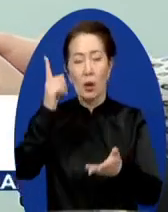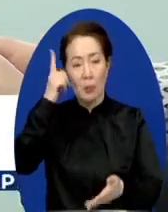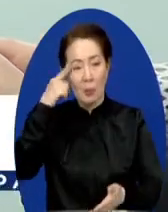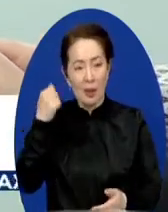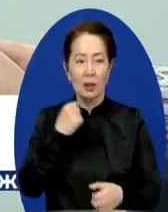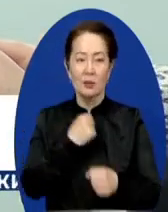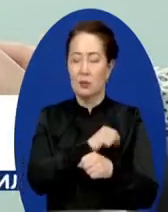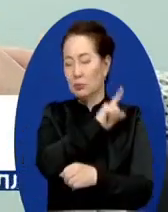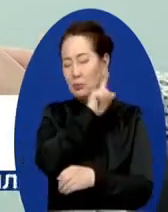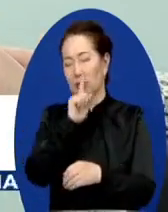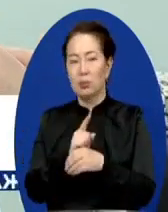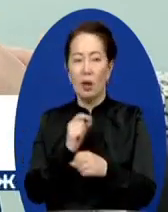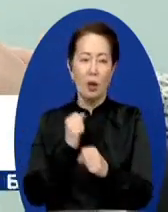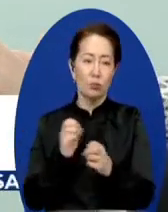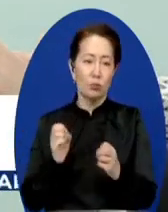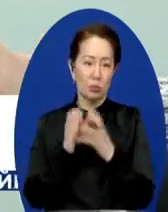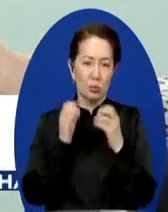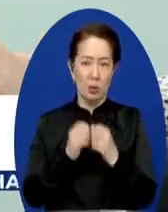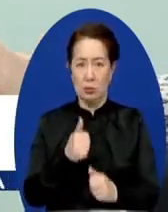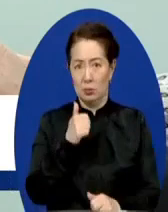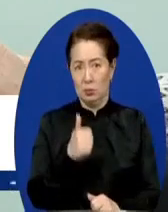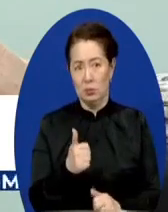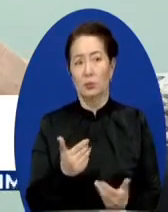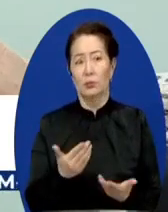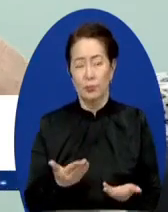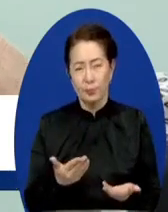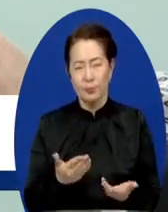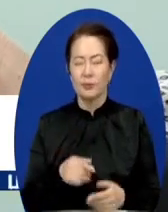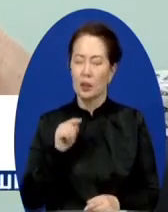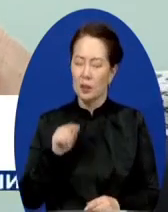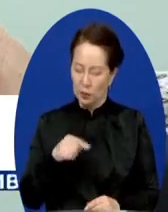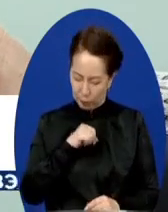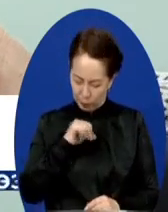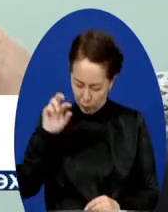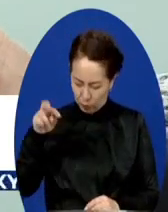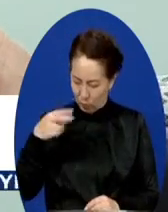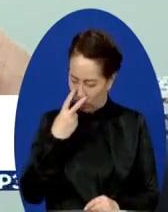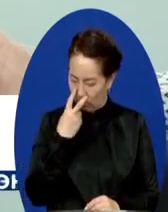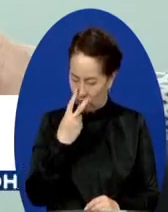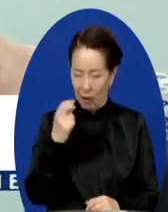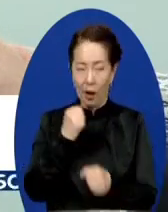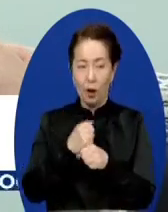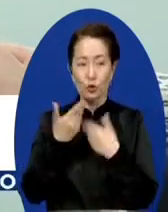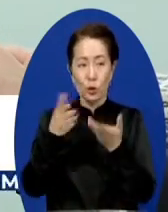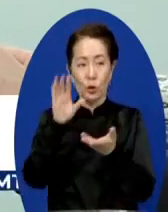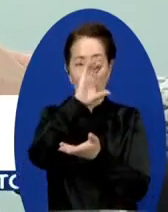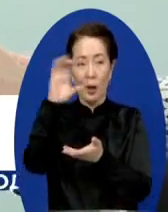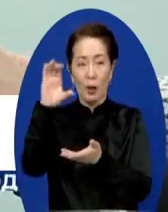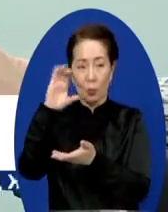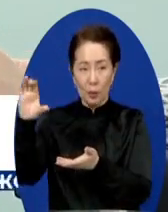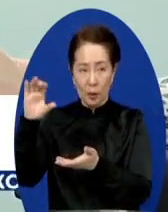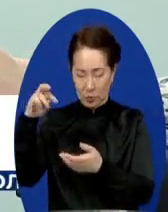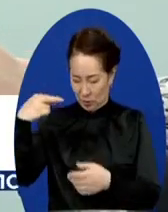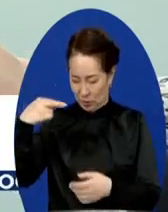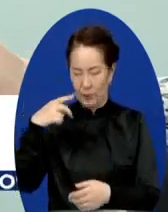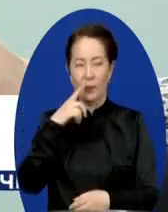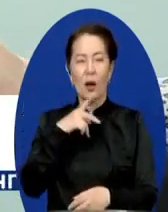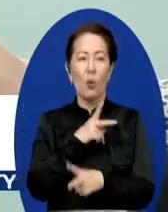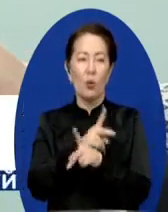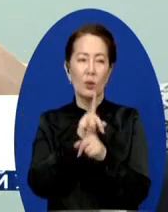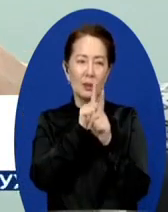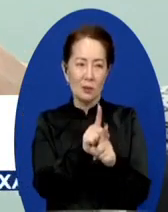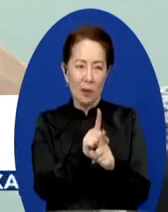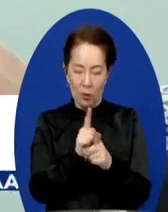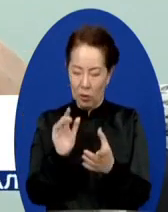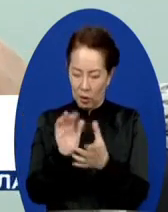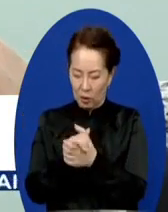маргааш нь ирээд ажилдаа оруулах одоо бүтэмж нь бас өндөр байна. Тэгээд энэ дээр бас би ажил олгогчийн зүгээс энэ хуулийн одоо дагуу